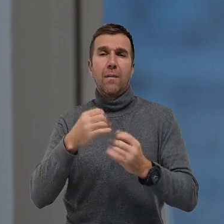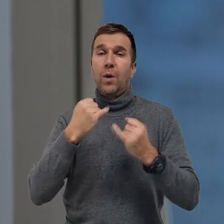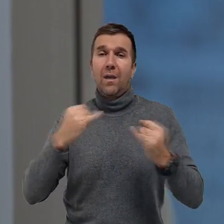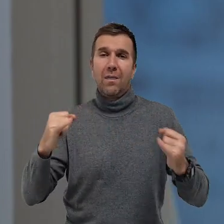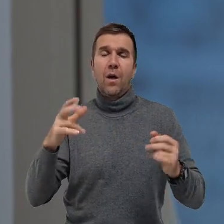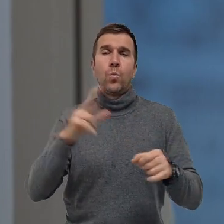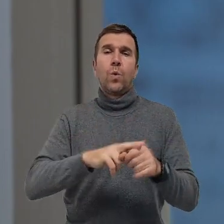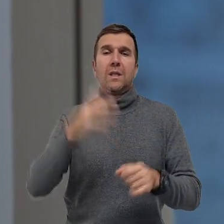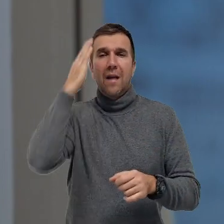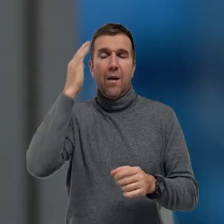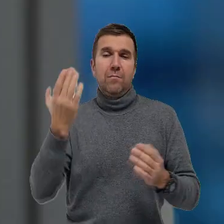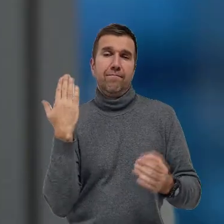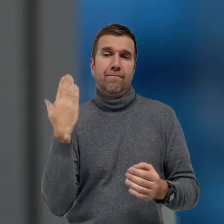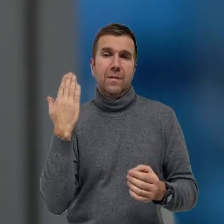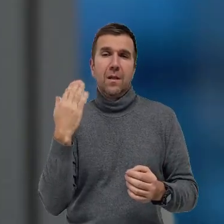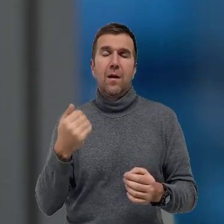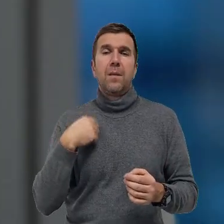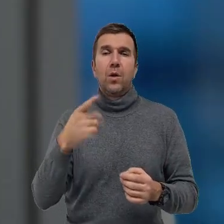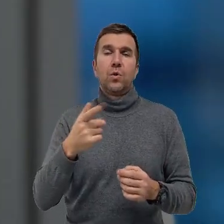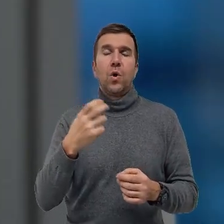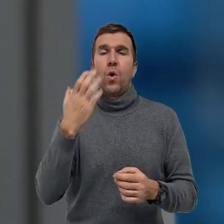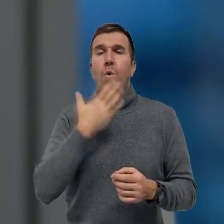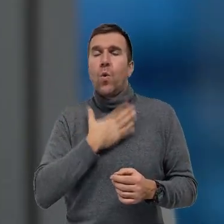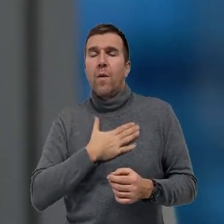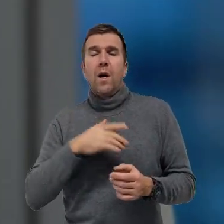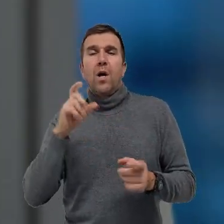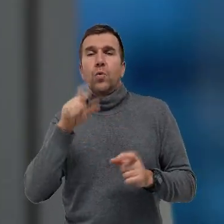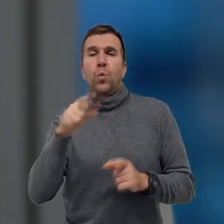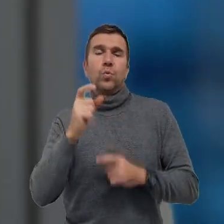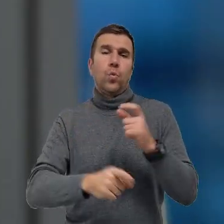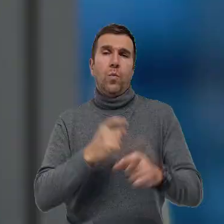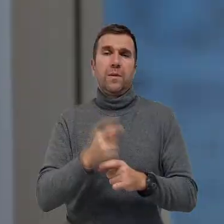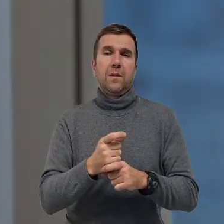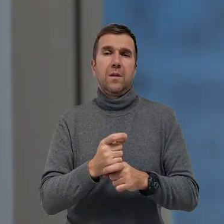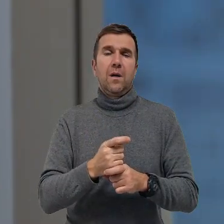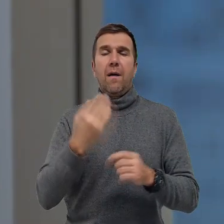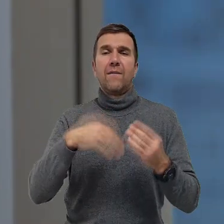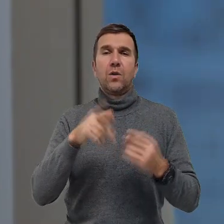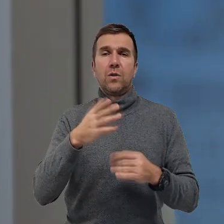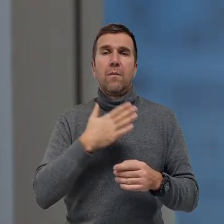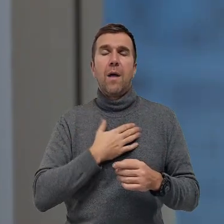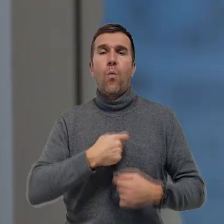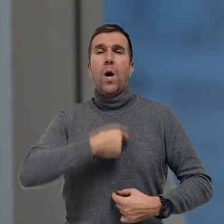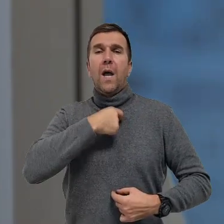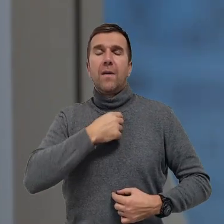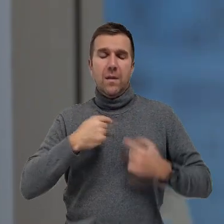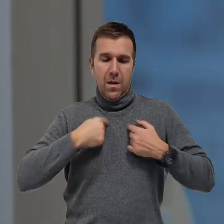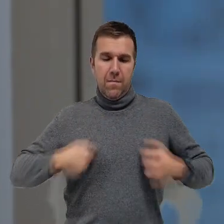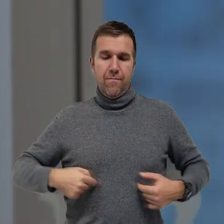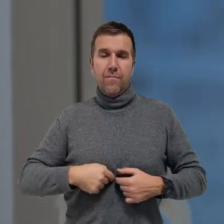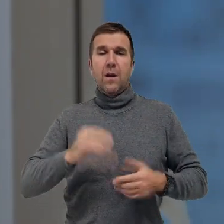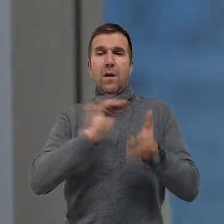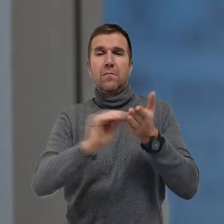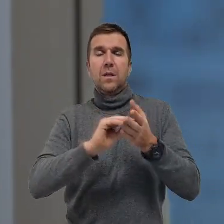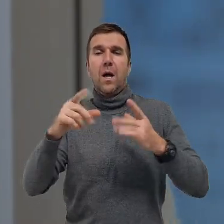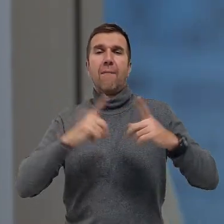niż ci, których znałam do tej pory. Byli to przede wszystkim pasjonaci tego, co robią. Większość z nich miała krawaty w konstelacji